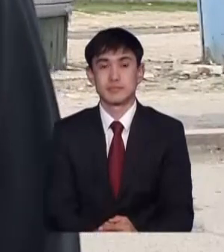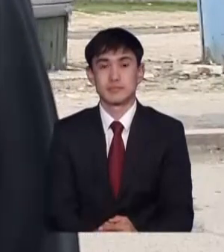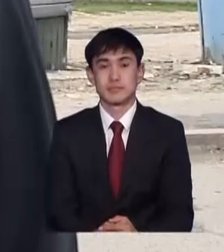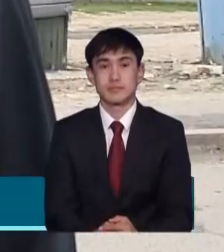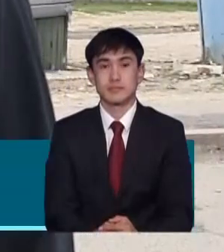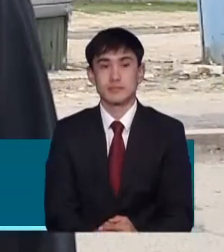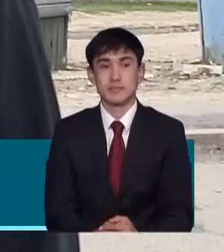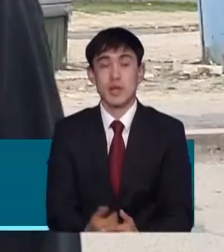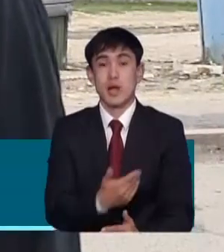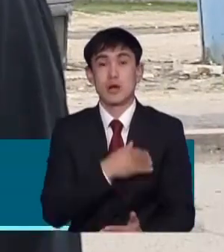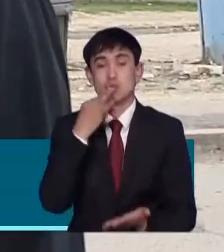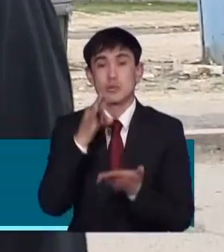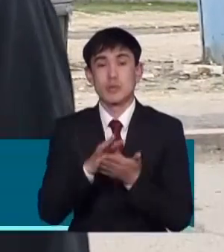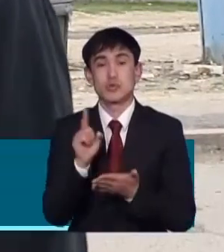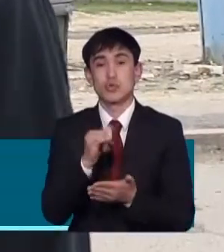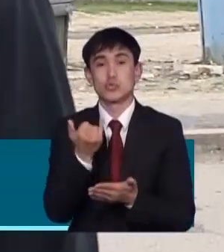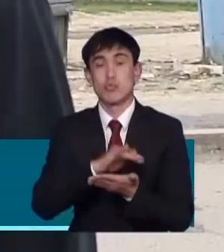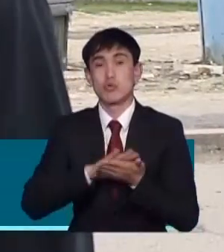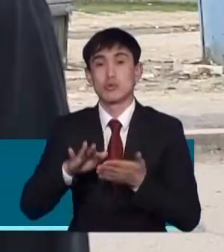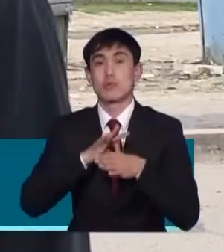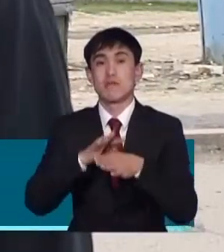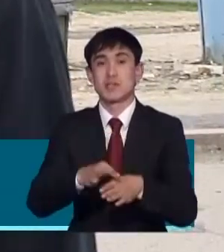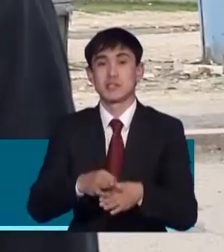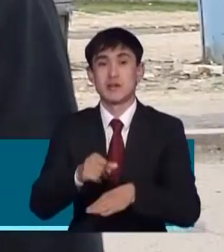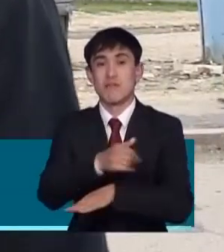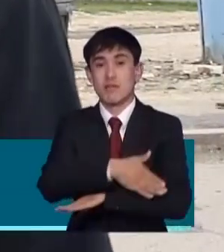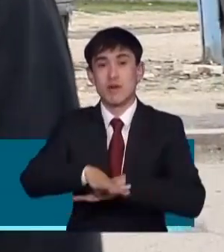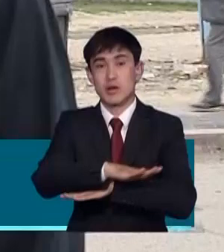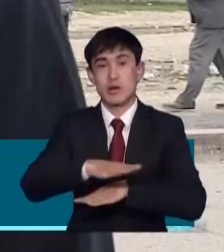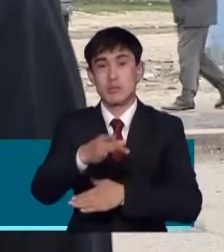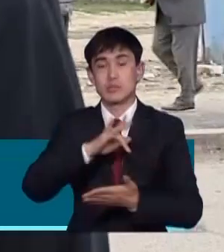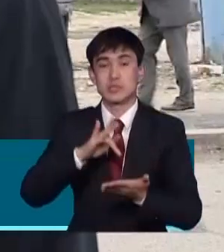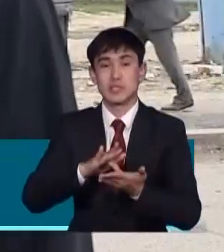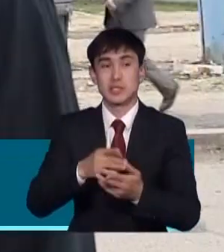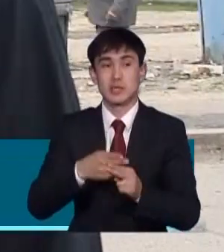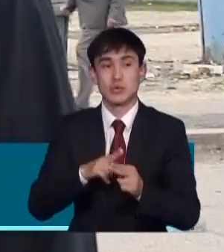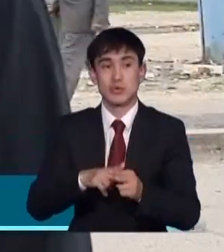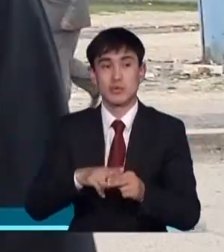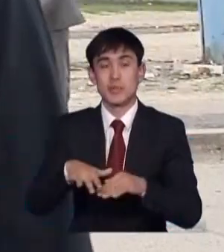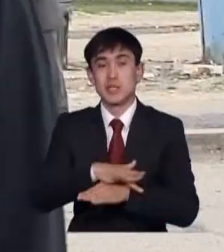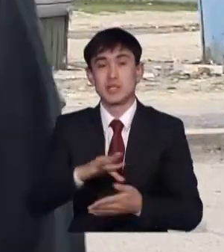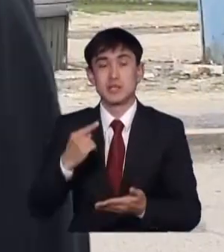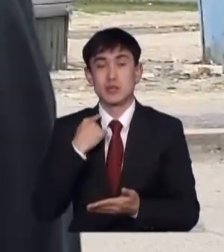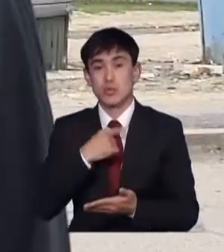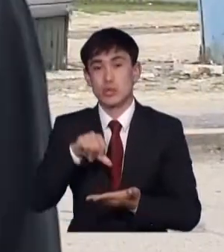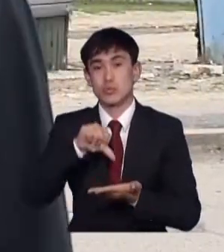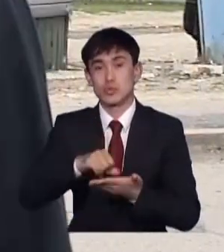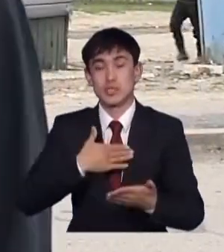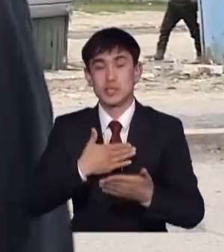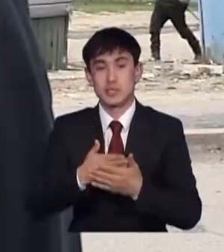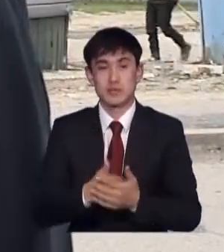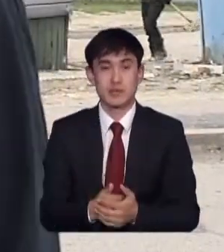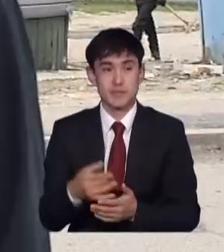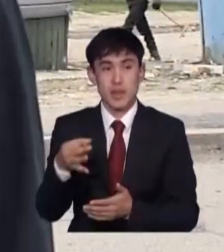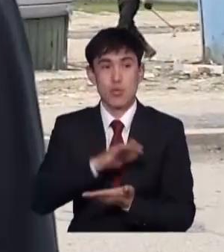территории хочу отметить что субботник проводился и во дворах областного центра в ходе которого жители таргана приняли актив